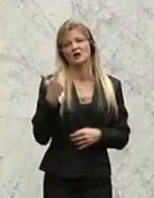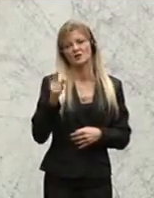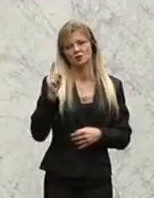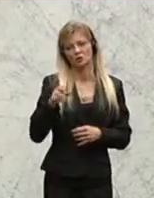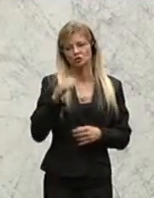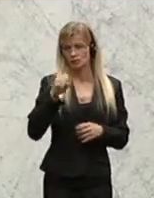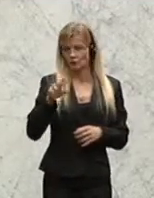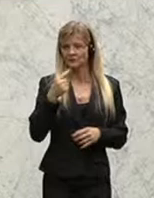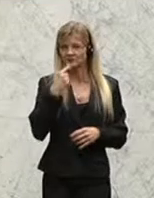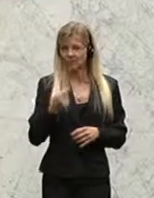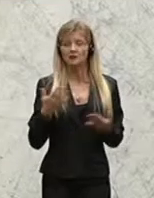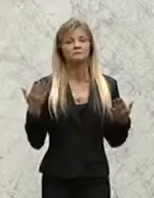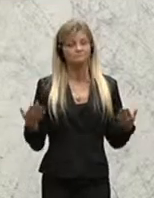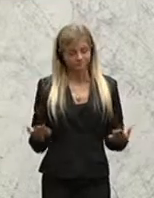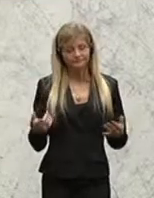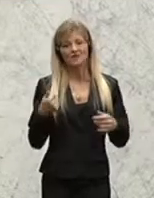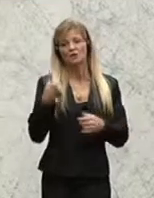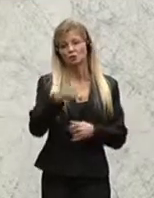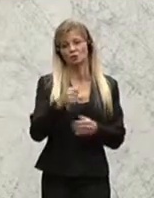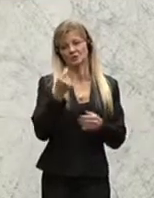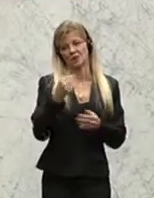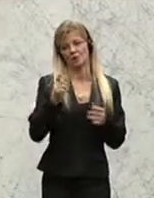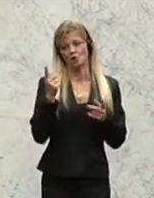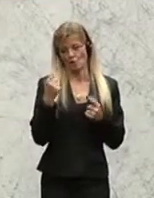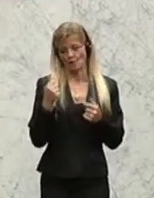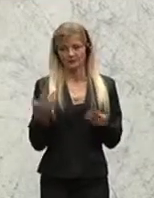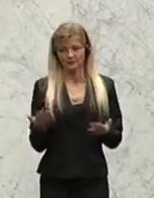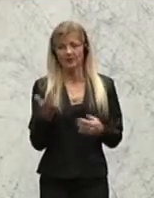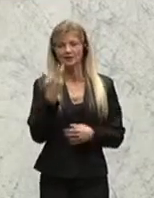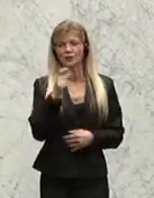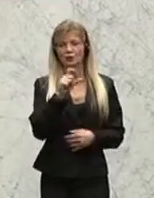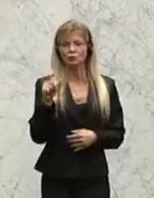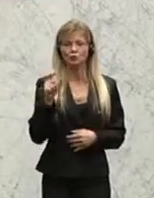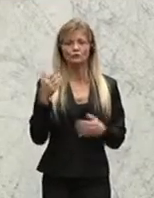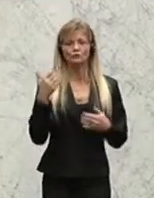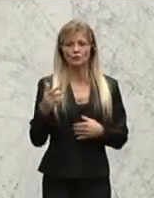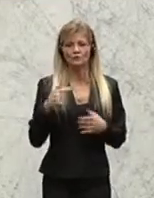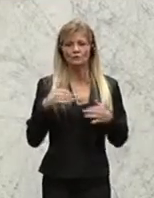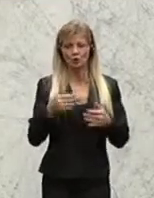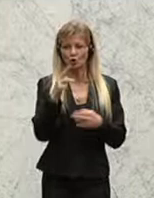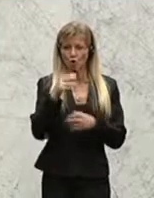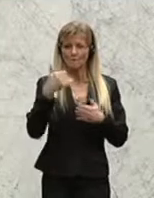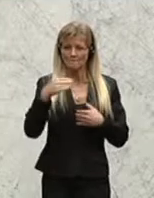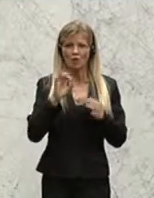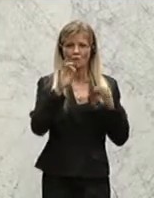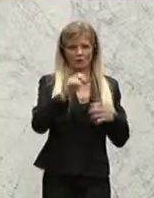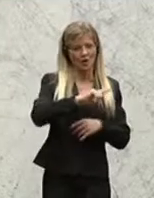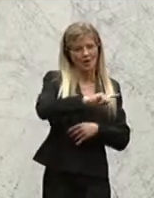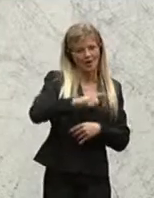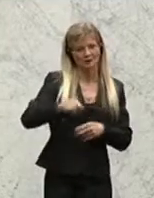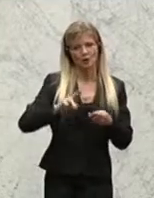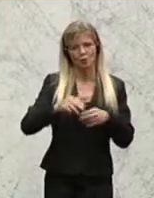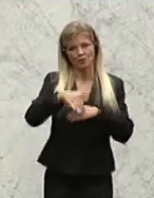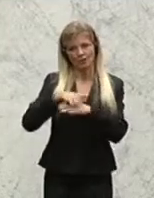Mittel bereitgestellt werden. 350 Millionen Euro mehr Spielraum für Länder und Gemeinden im